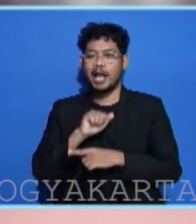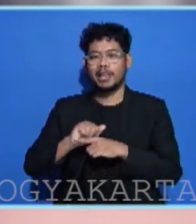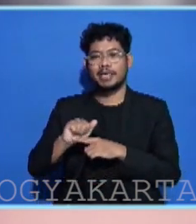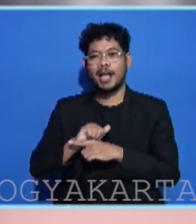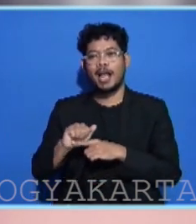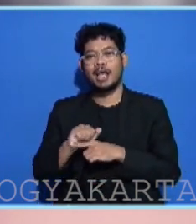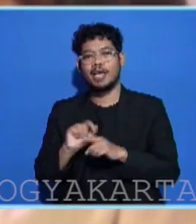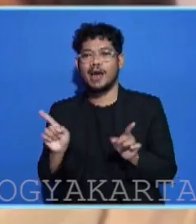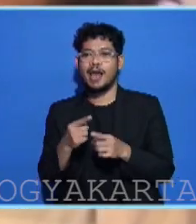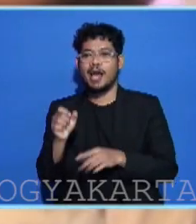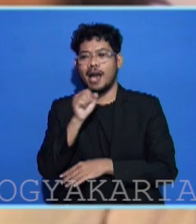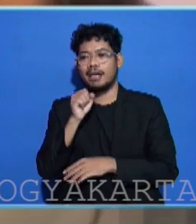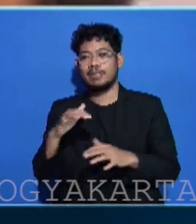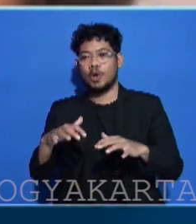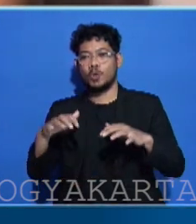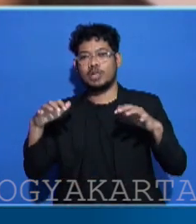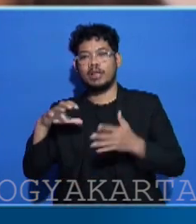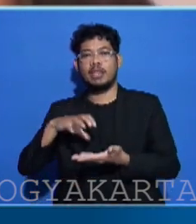kecil di tempat umum.